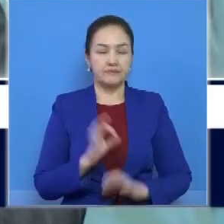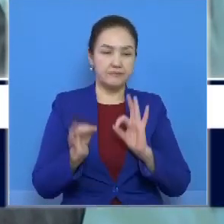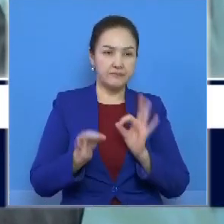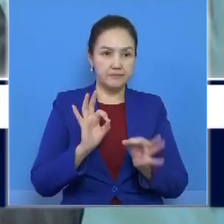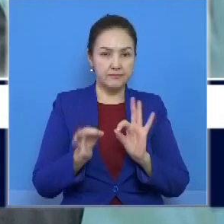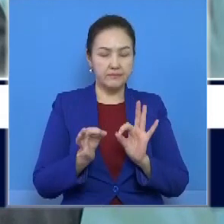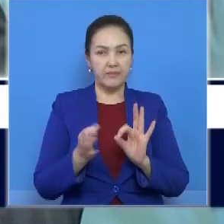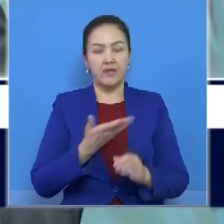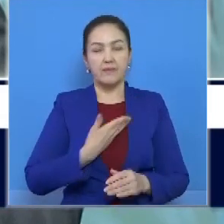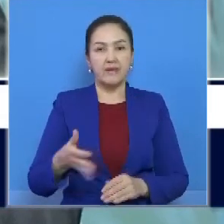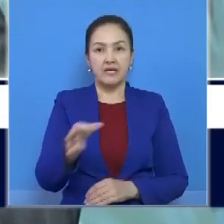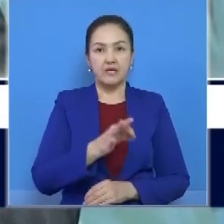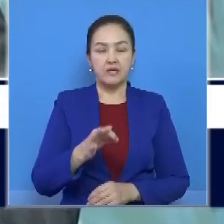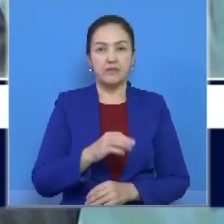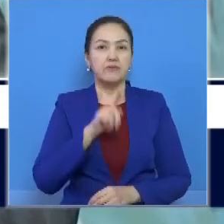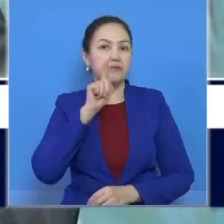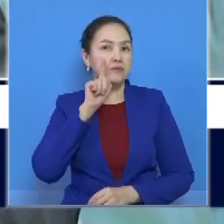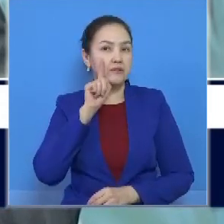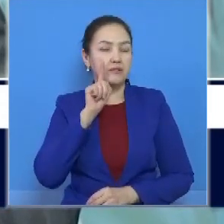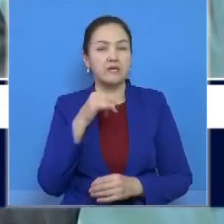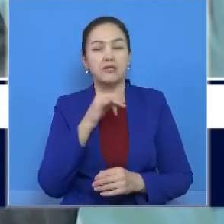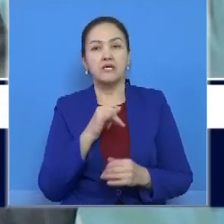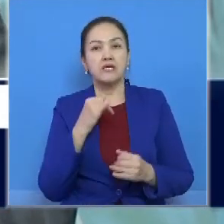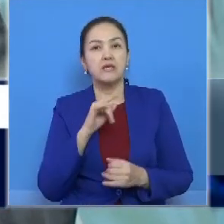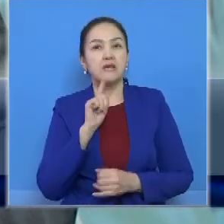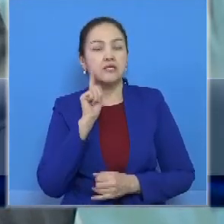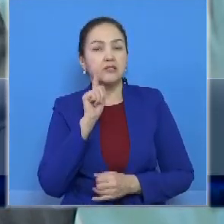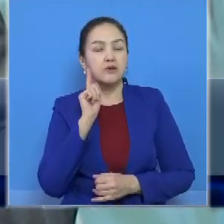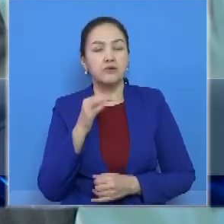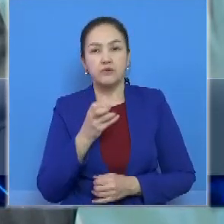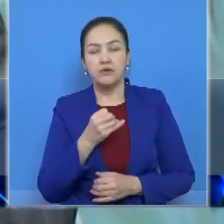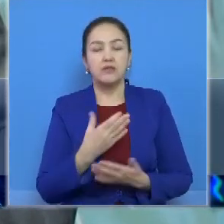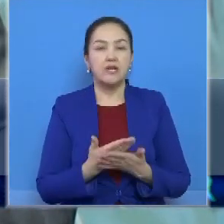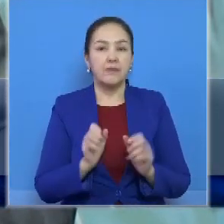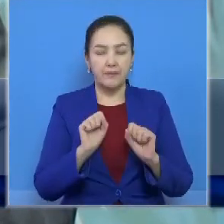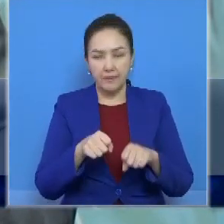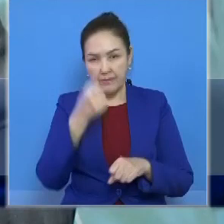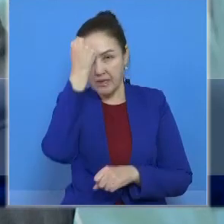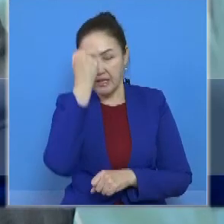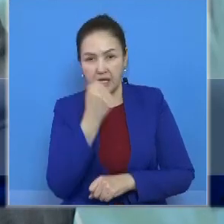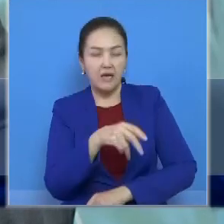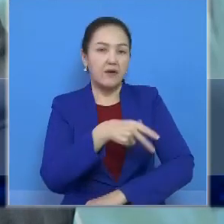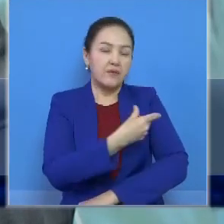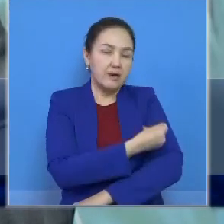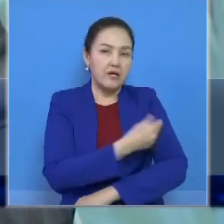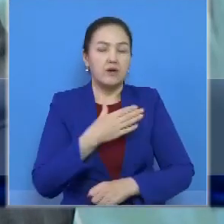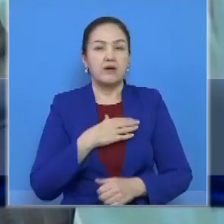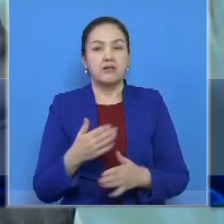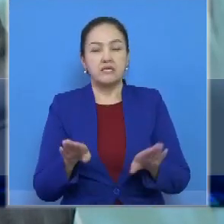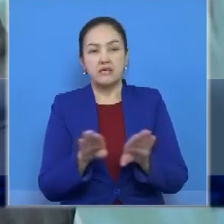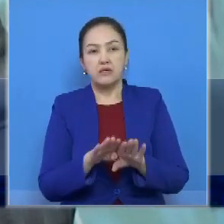стабильная, да, республика находится в зеленой зоне, это в первую очередь благодаря вакцинации. Если сравнивать с другими странами, у нас